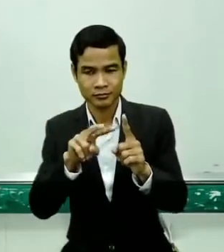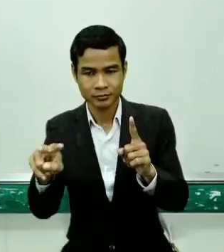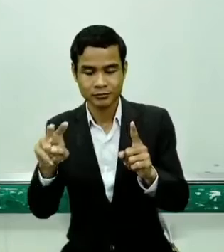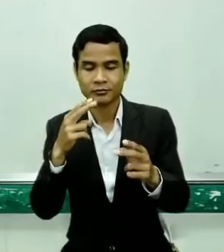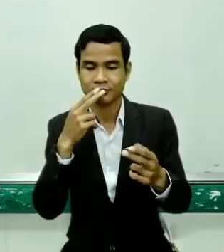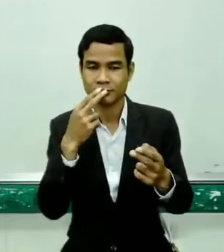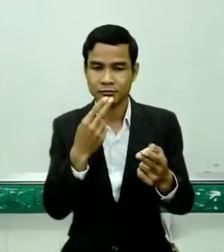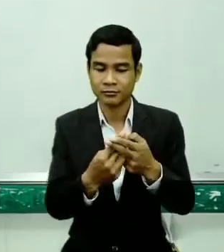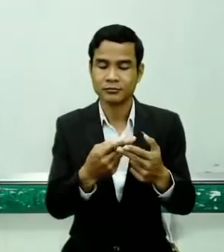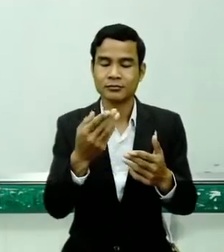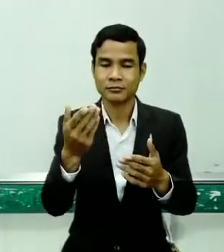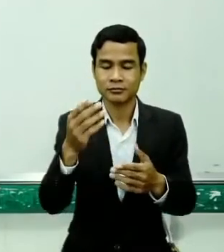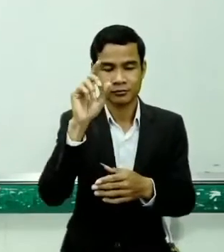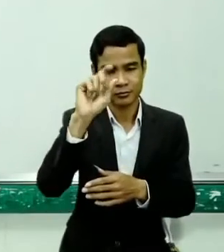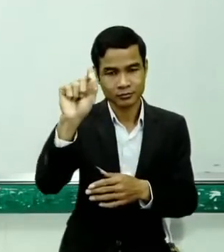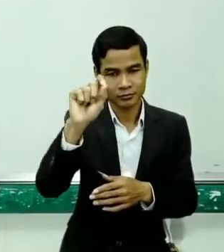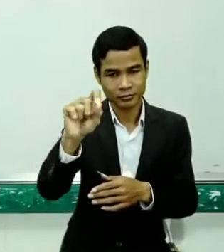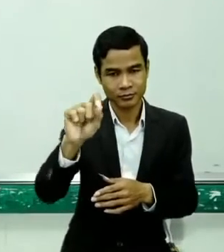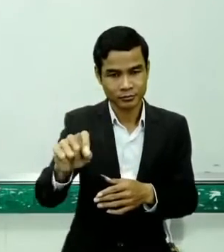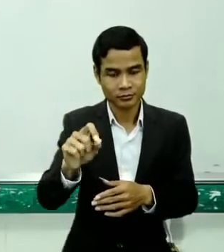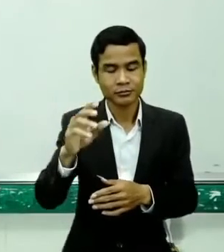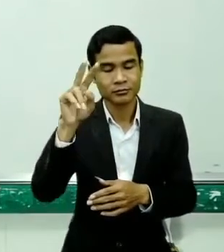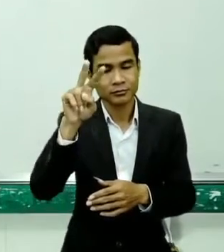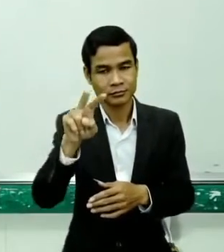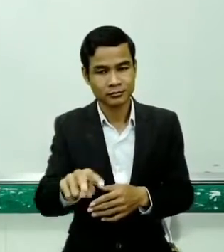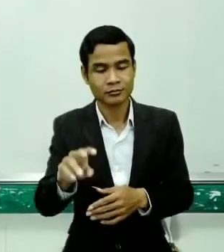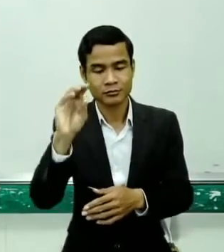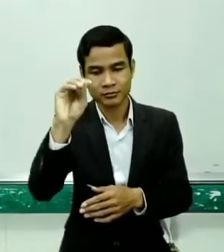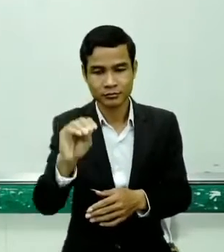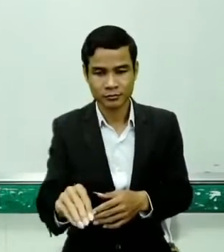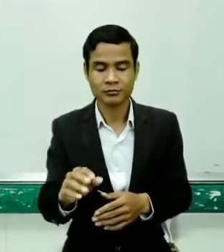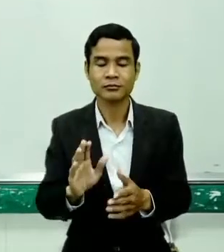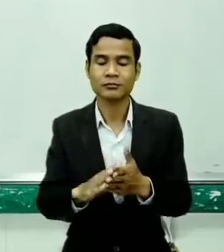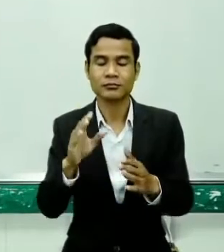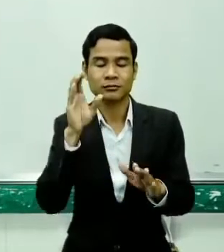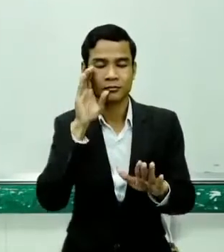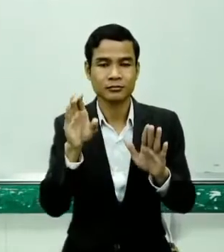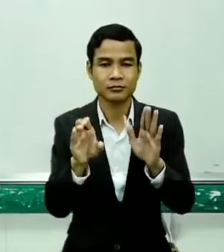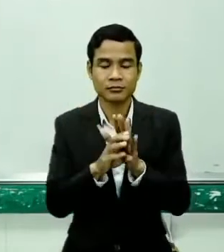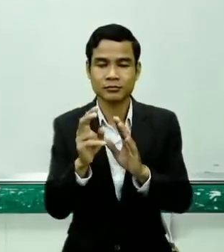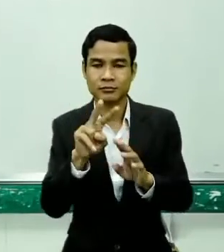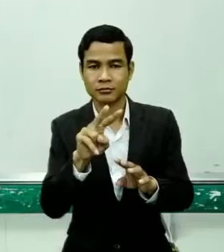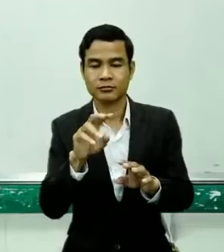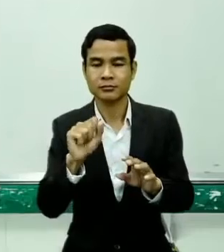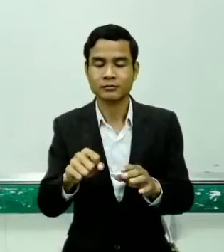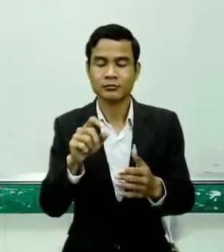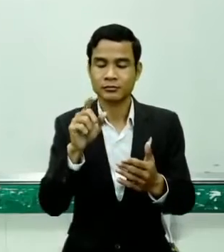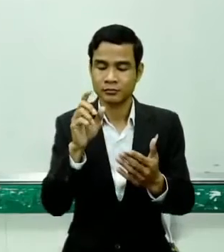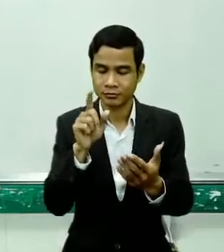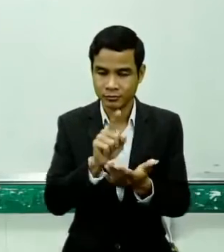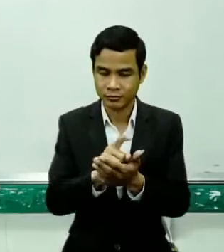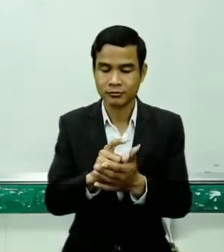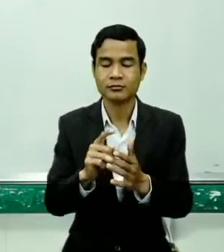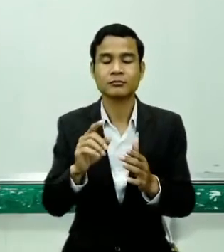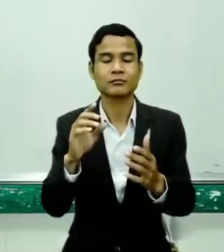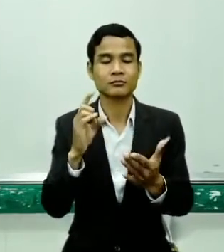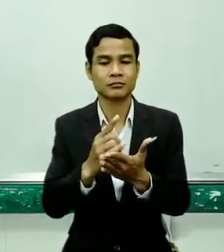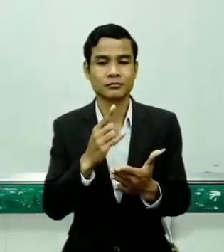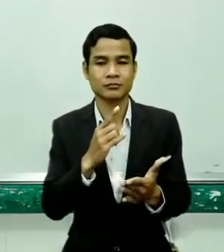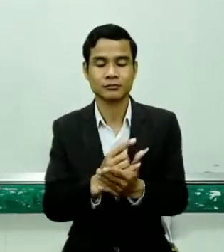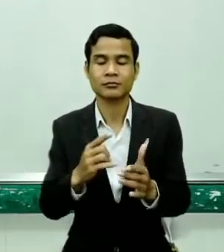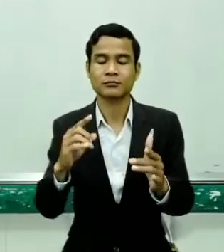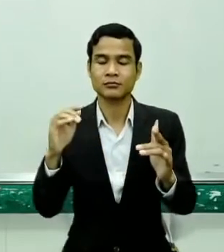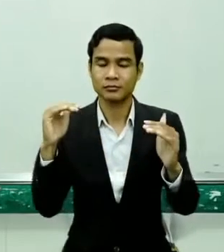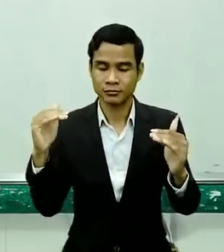Chầm lai đai dương bàn chlai rùm khả nế. Prom tang rup hiệp sống chóng krong chi mê riêng sẵn khai sẵn rập thang ngay